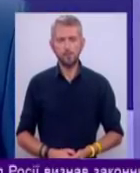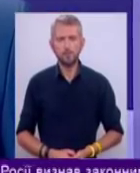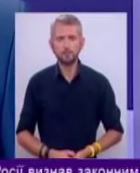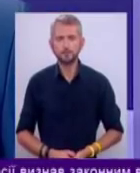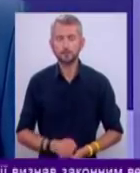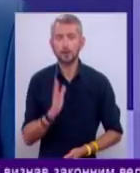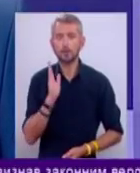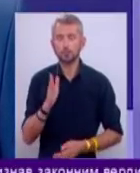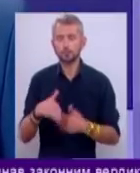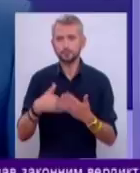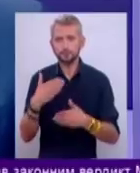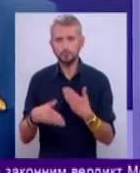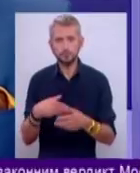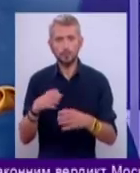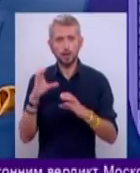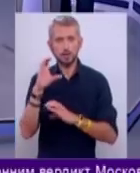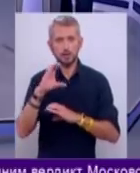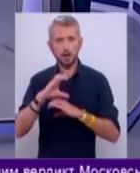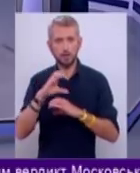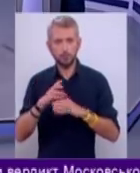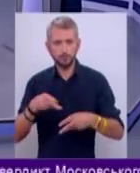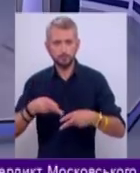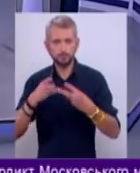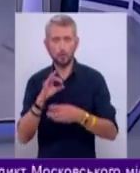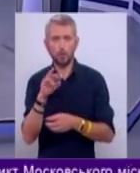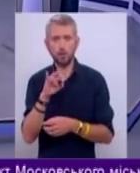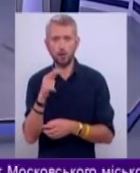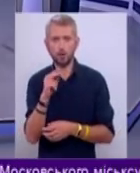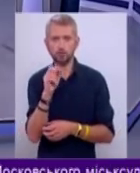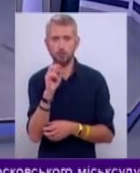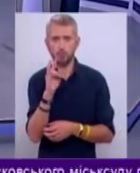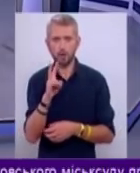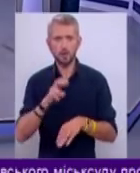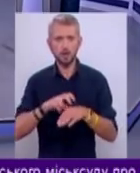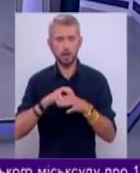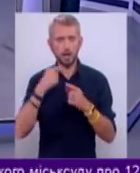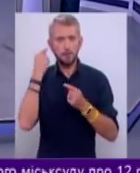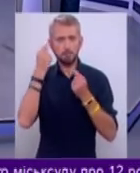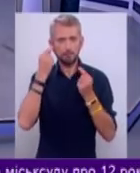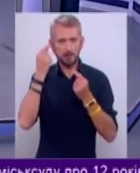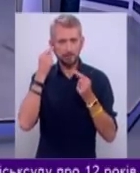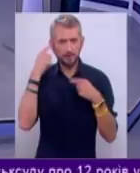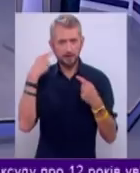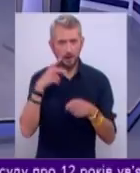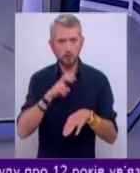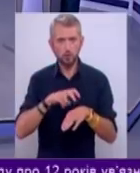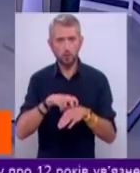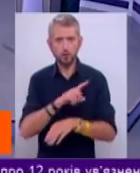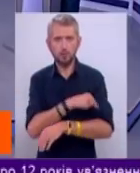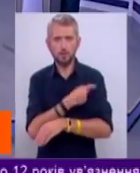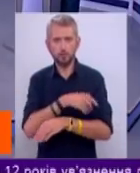Що ж, будемо рухатися далі. Скайпом долучається до нашої розмови Олег Чабан, лікар-психіатр, психотерапевт, доктор медичних наук, завідувач